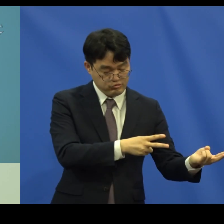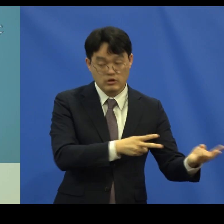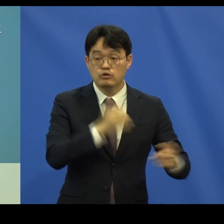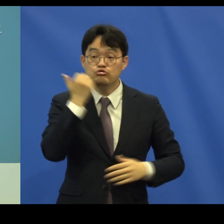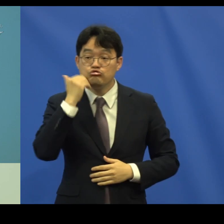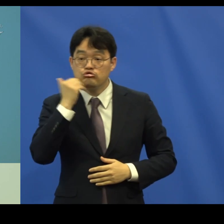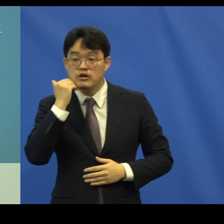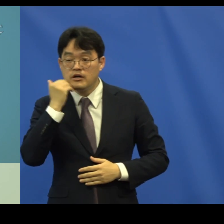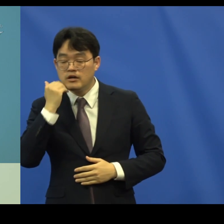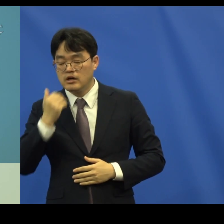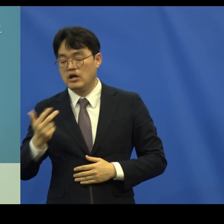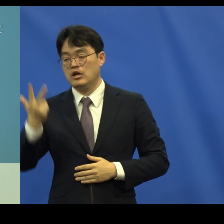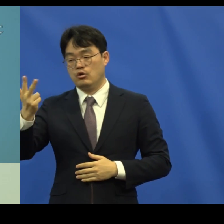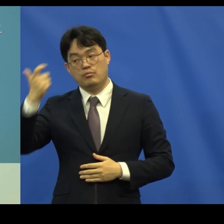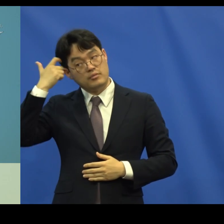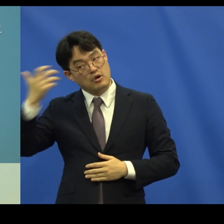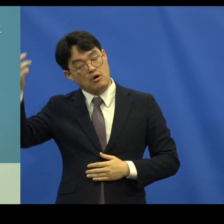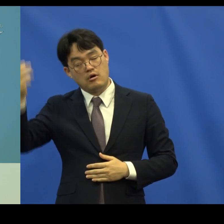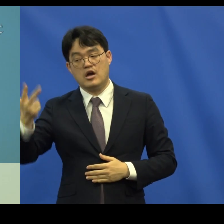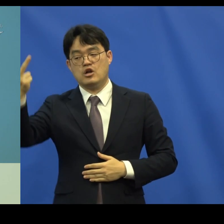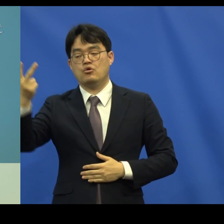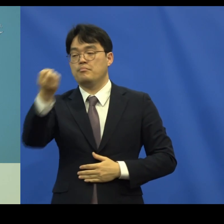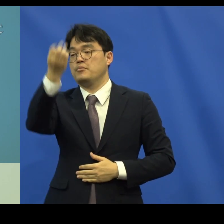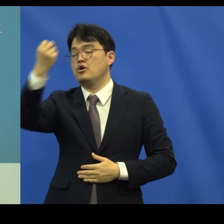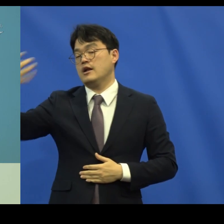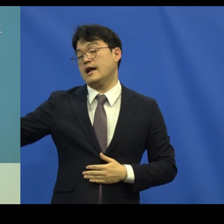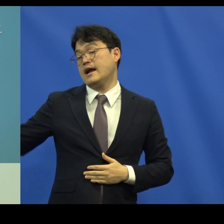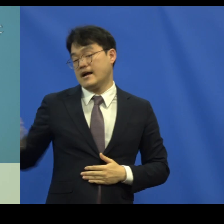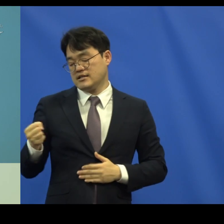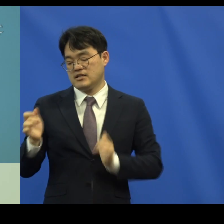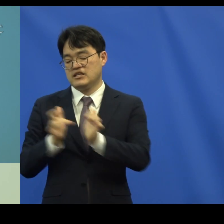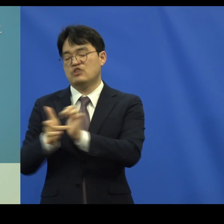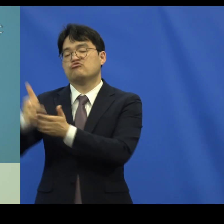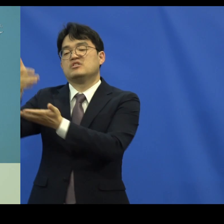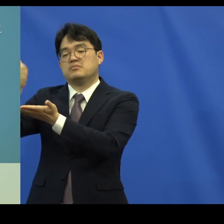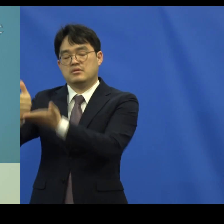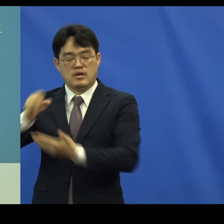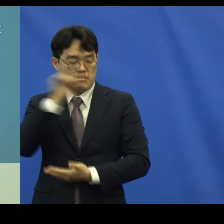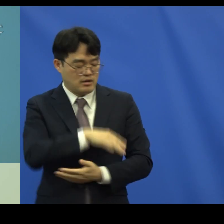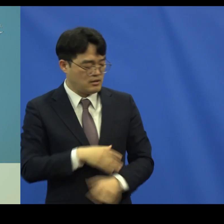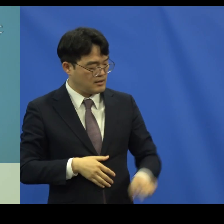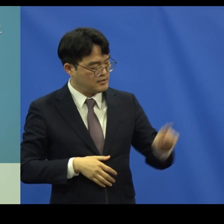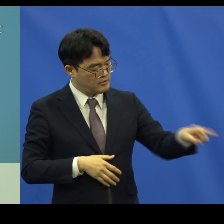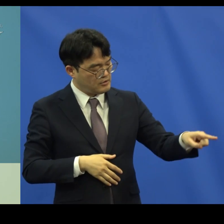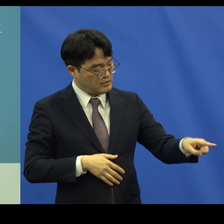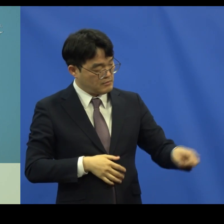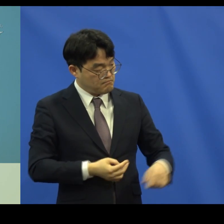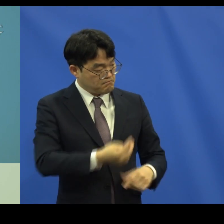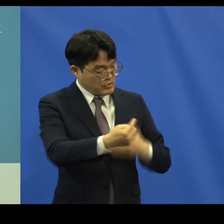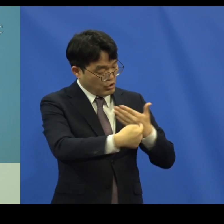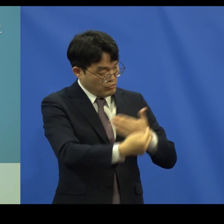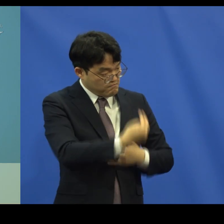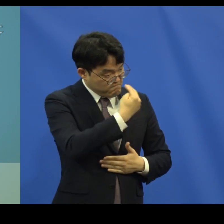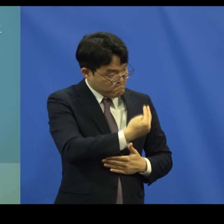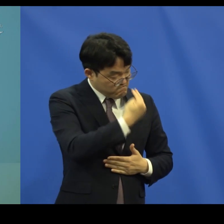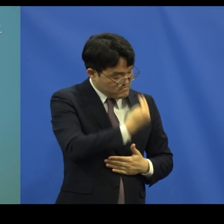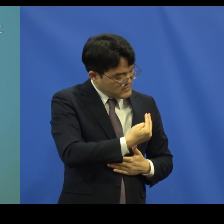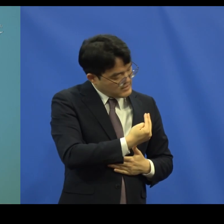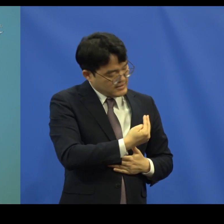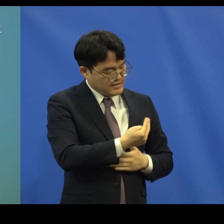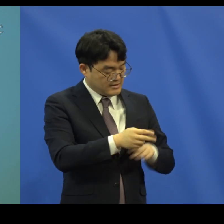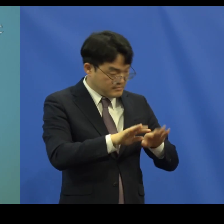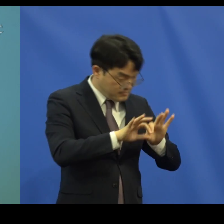내 행위를 아노니 내가 살았다는 이름을 가졌으나 죽은 자로다. 여기 그리스도가 어떤